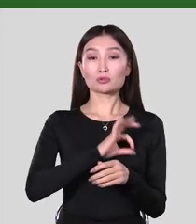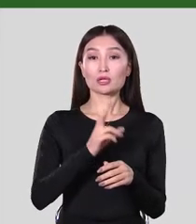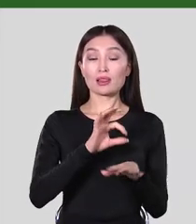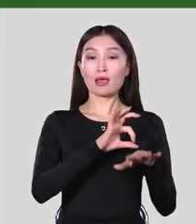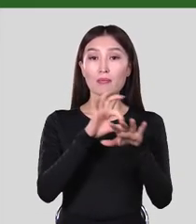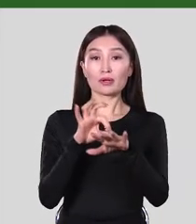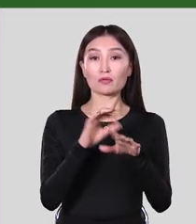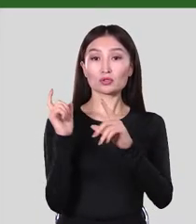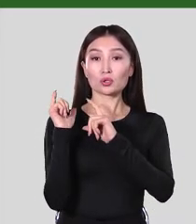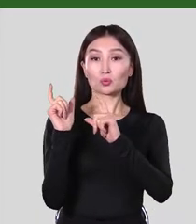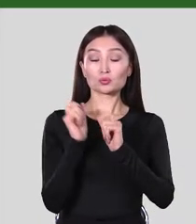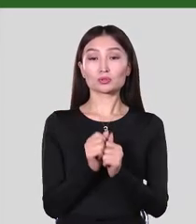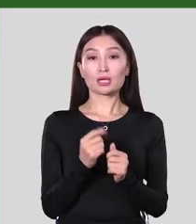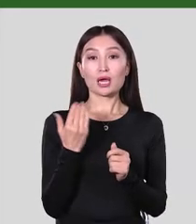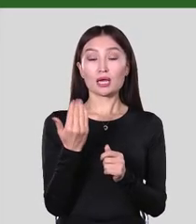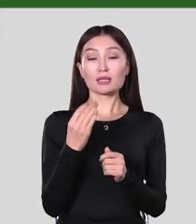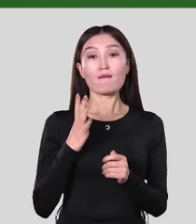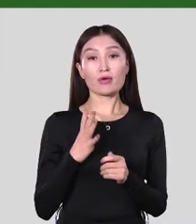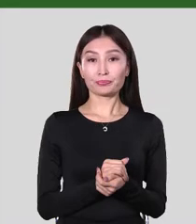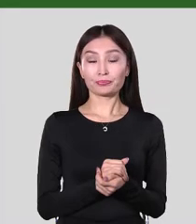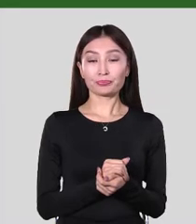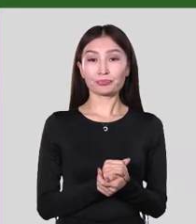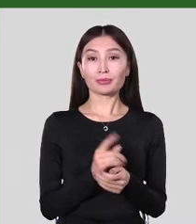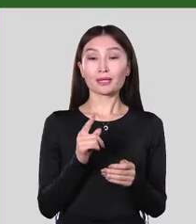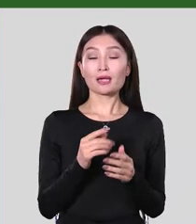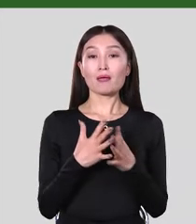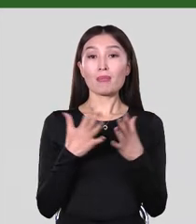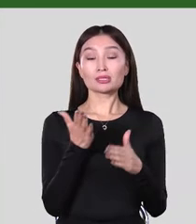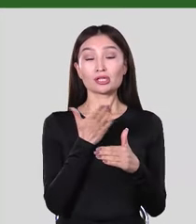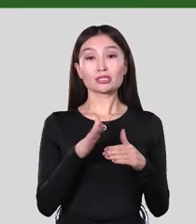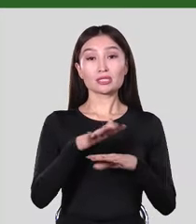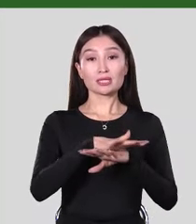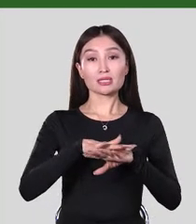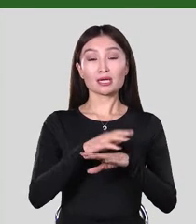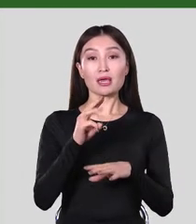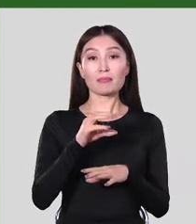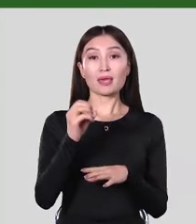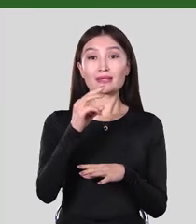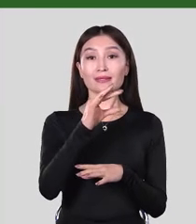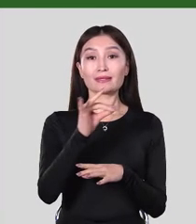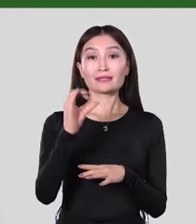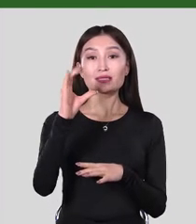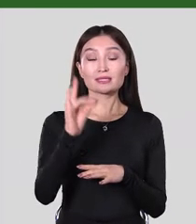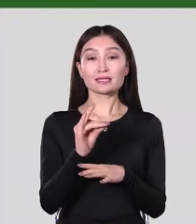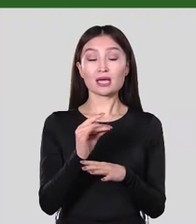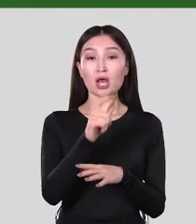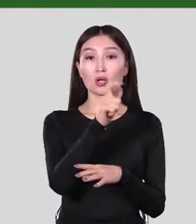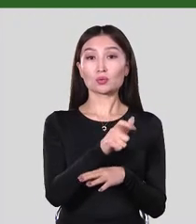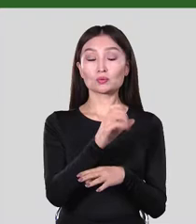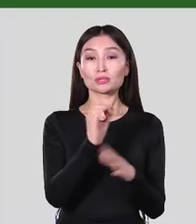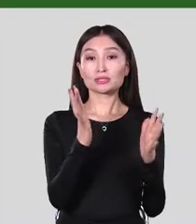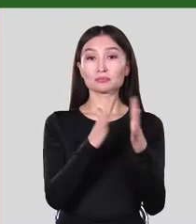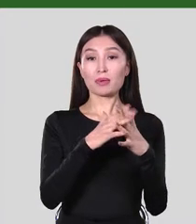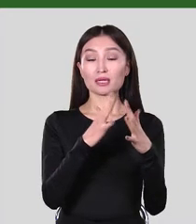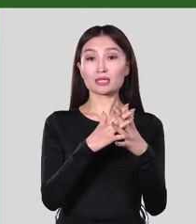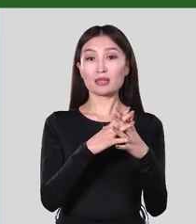грузов. Они неприхотливы и выносливы. Значительная часть населения – метисы, то есть люди